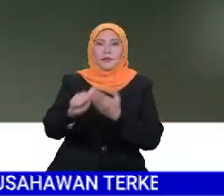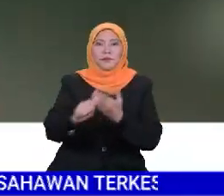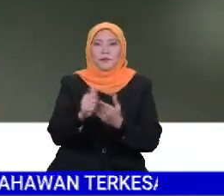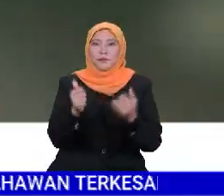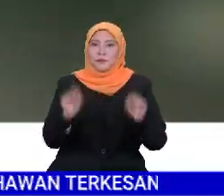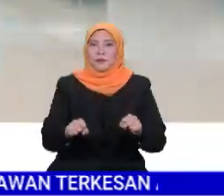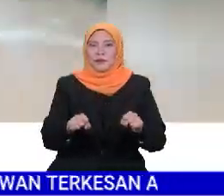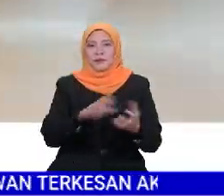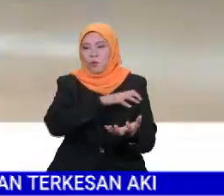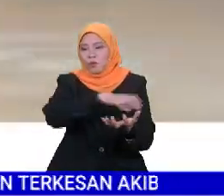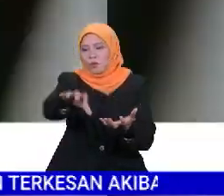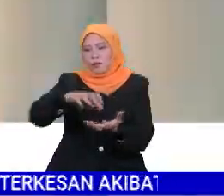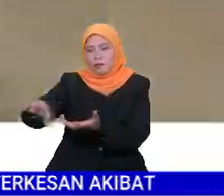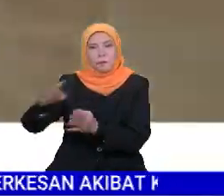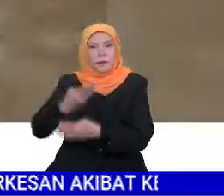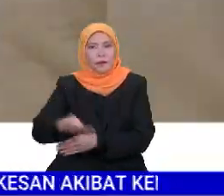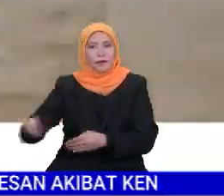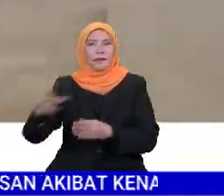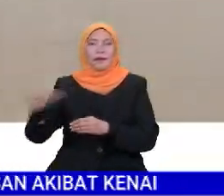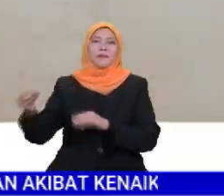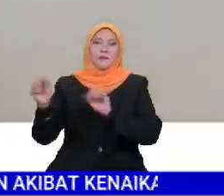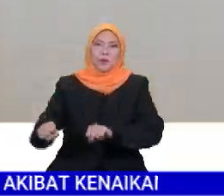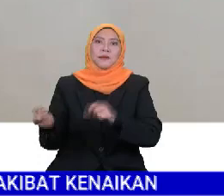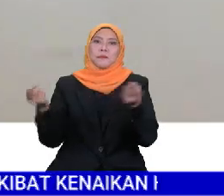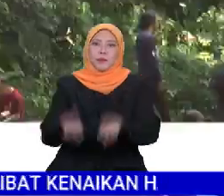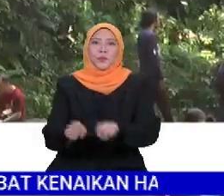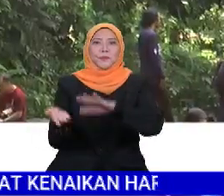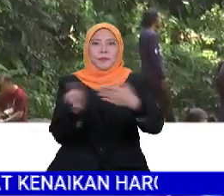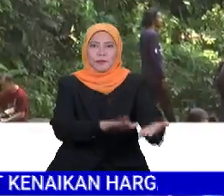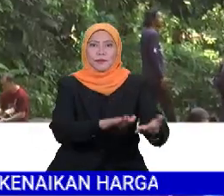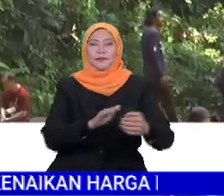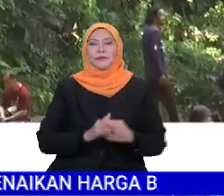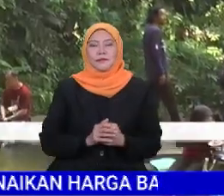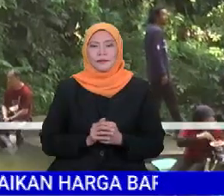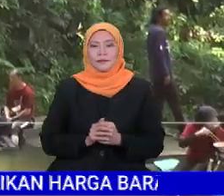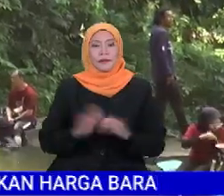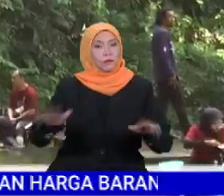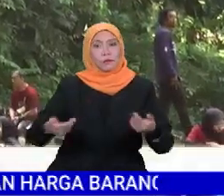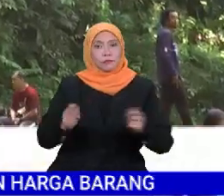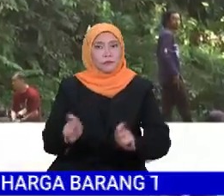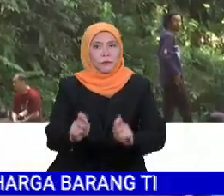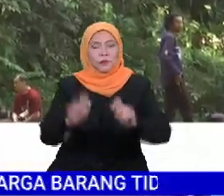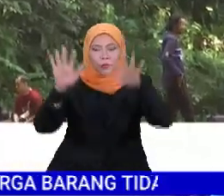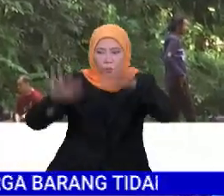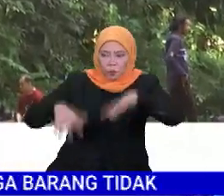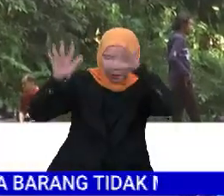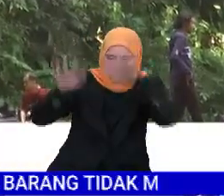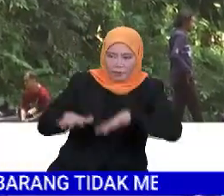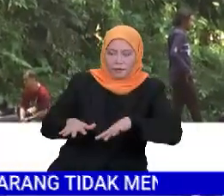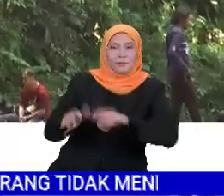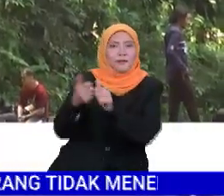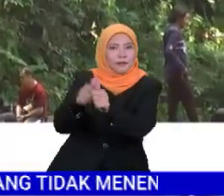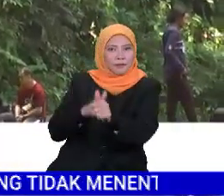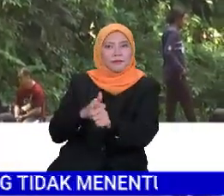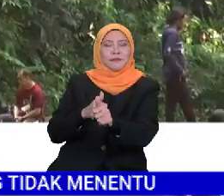menyebabkan kerosakan harta benda dan kehilangan nyawa. Dari segi langkah penjagaan, kita tahulah kalau hujan kan kita